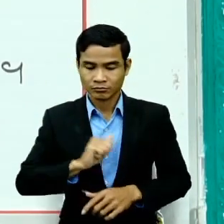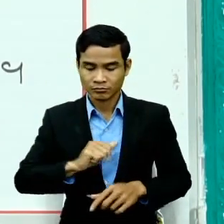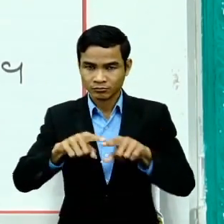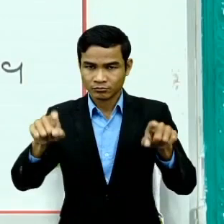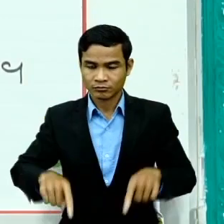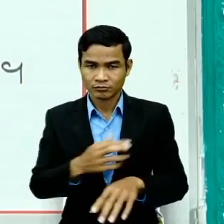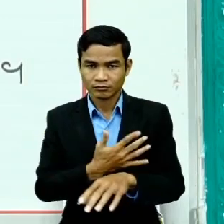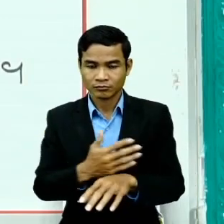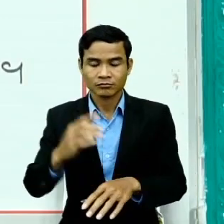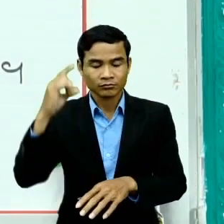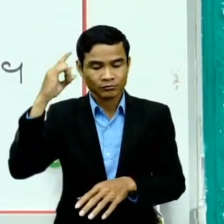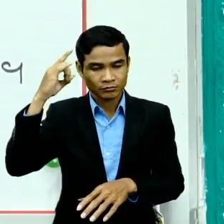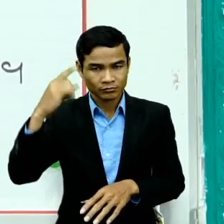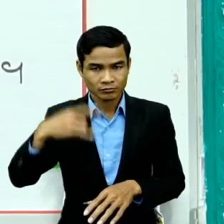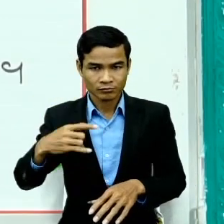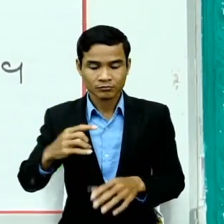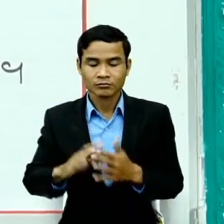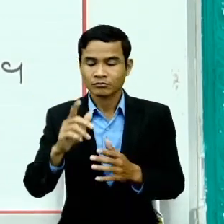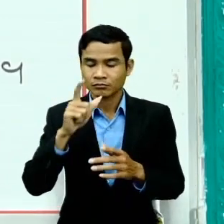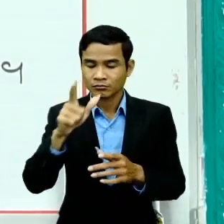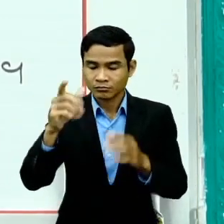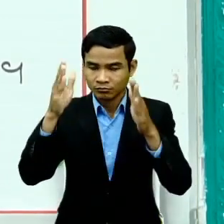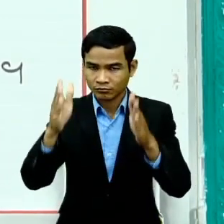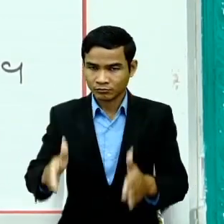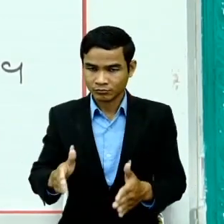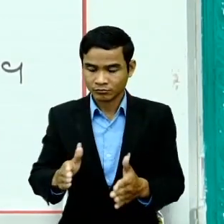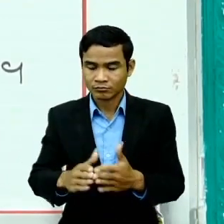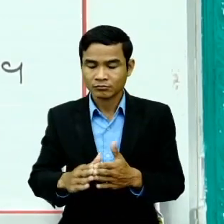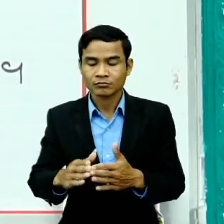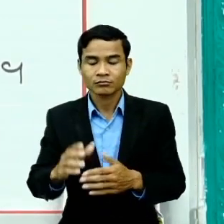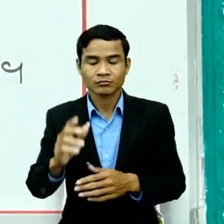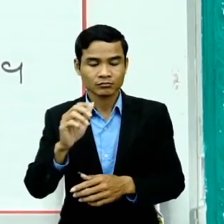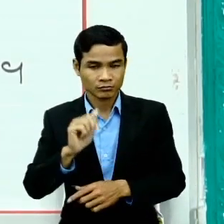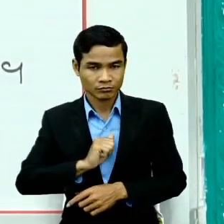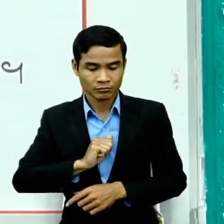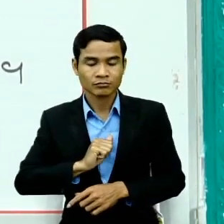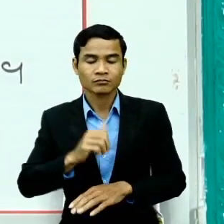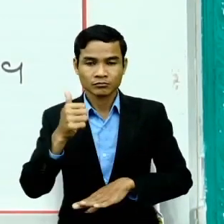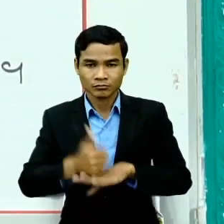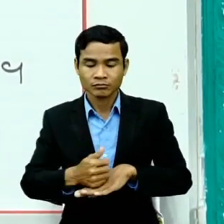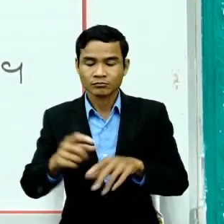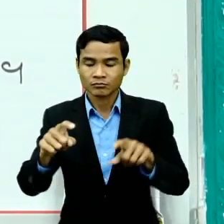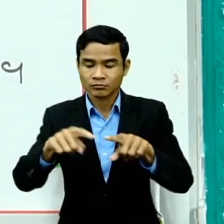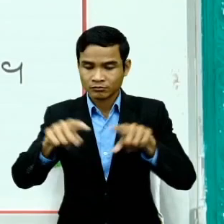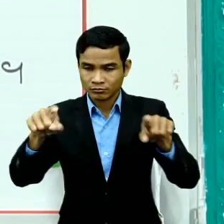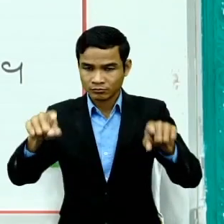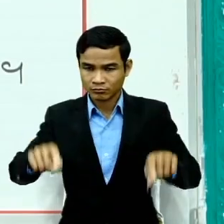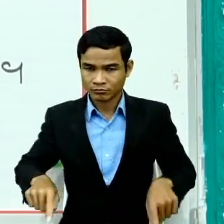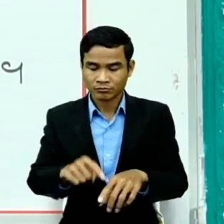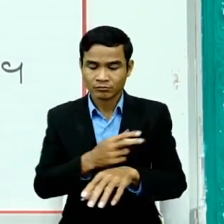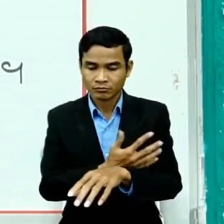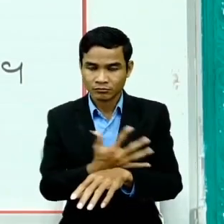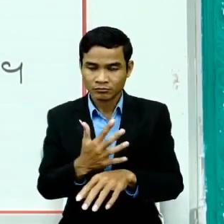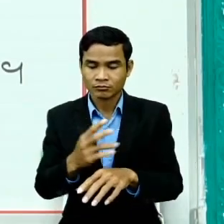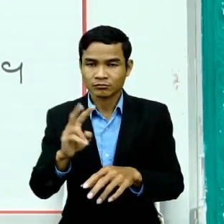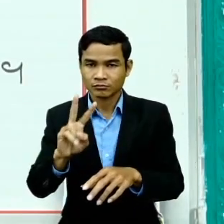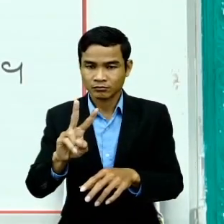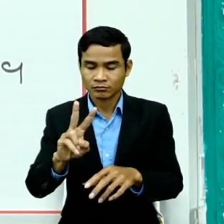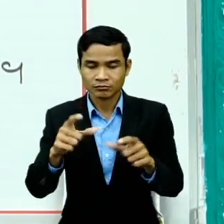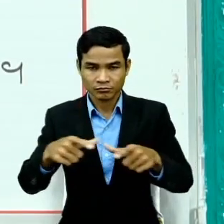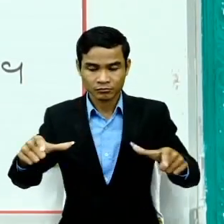mình rèn sấy chi mà cha chầm cà thùng thùng phí nơi sọc chầm cà lờ